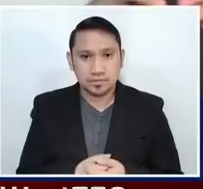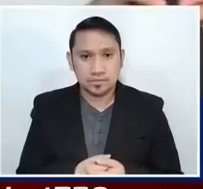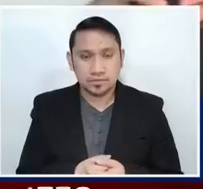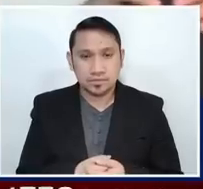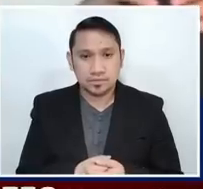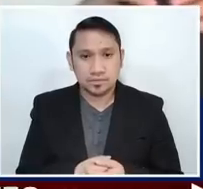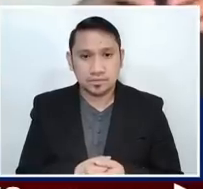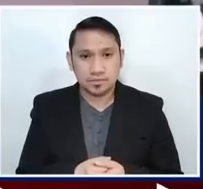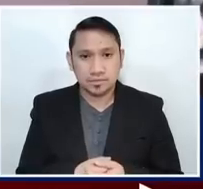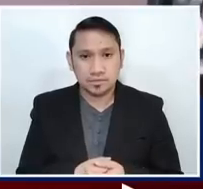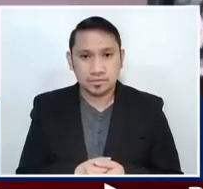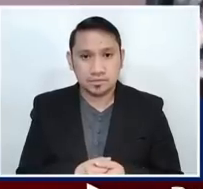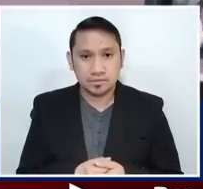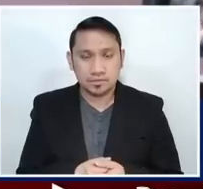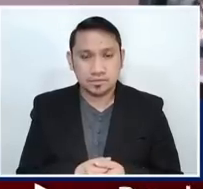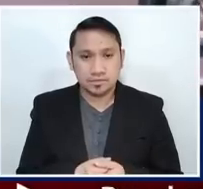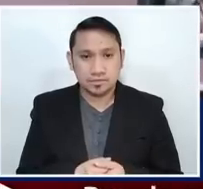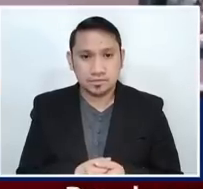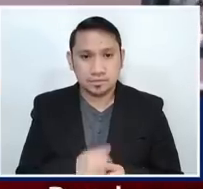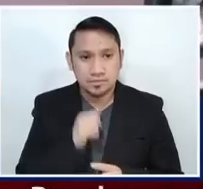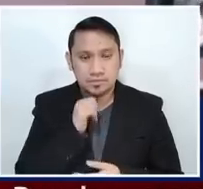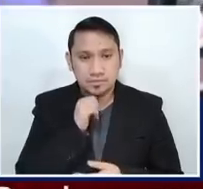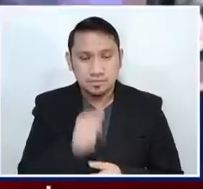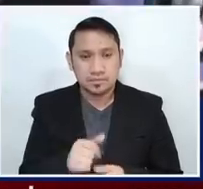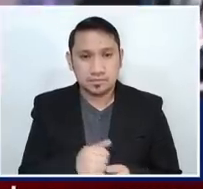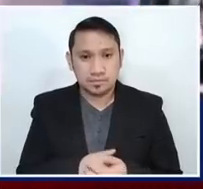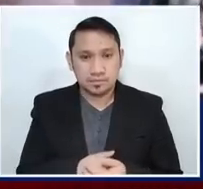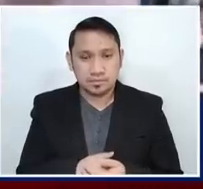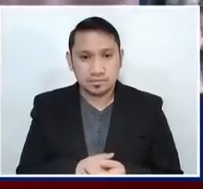Hindi! Nako!